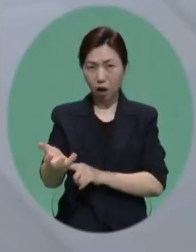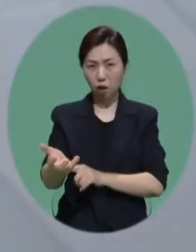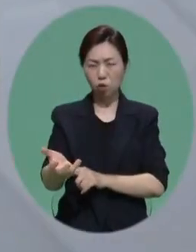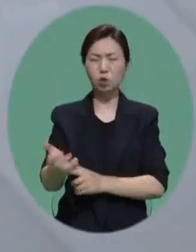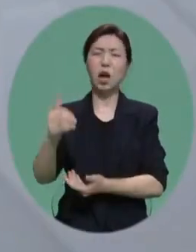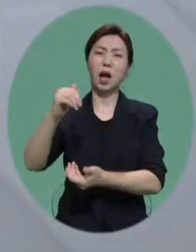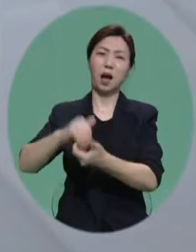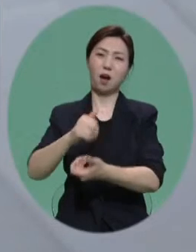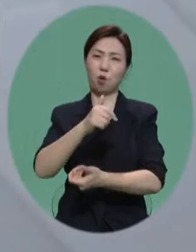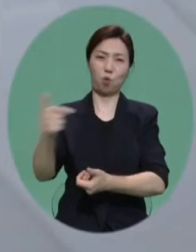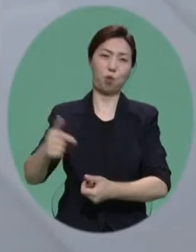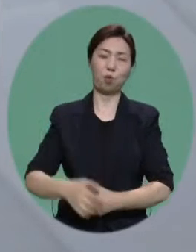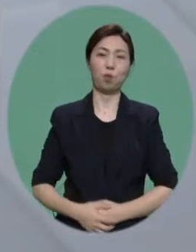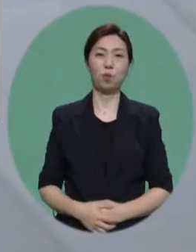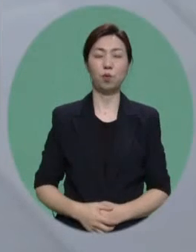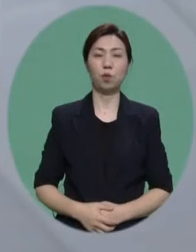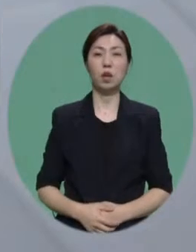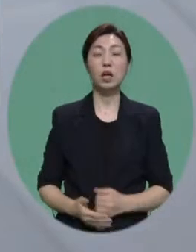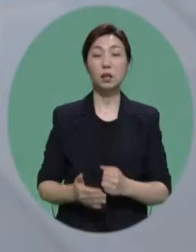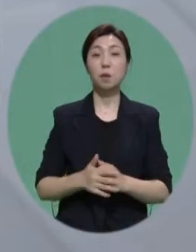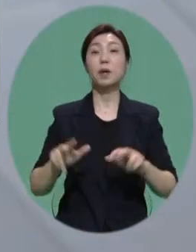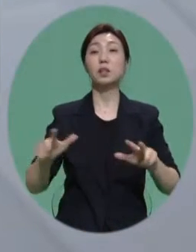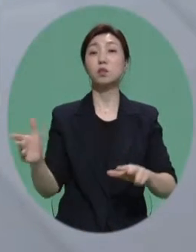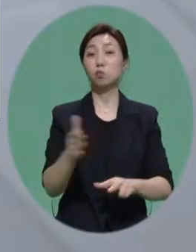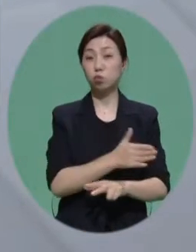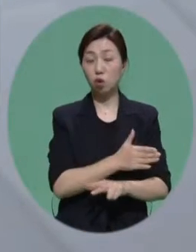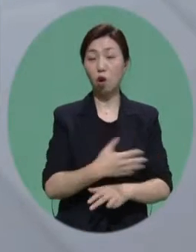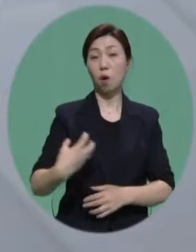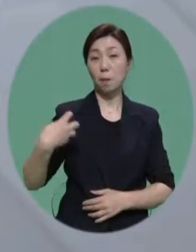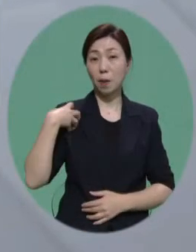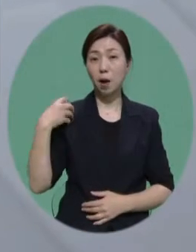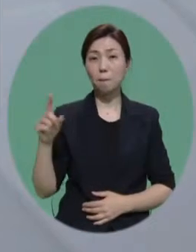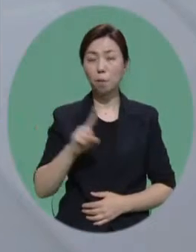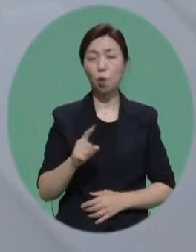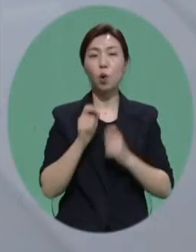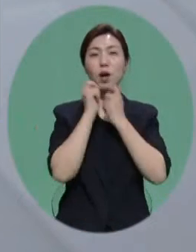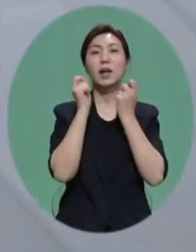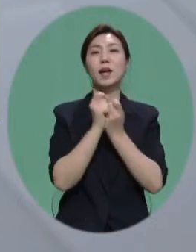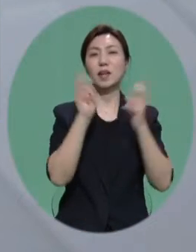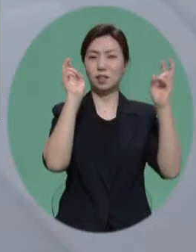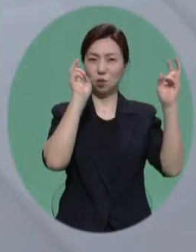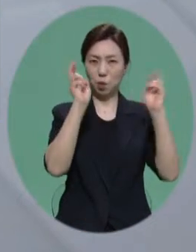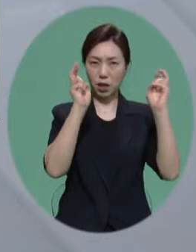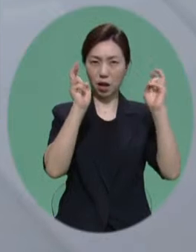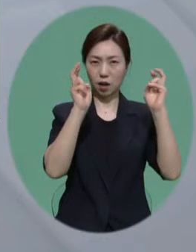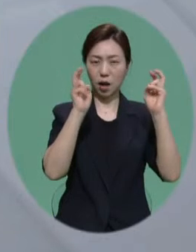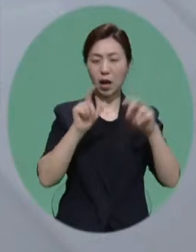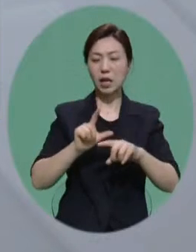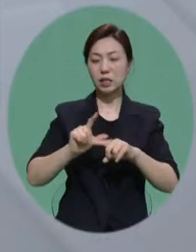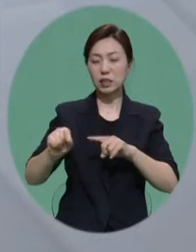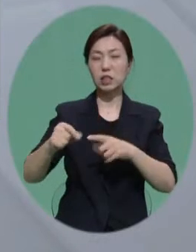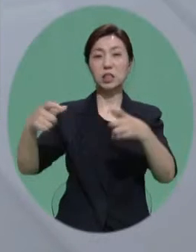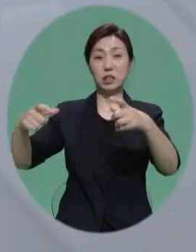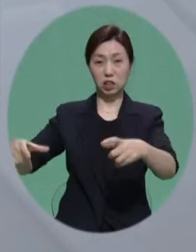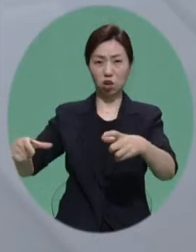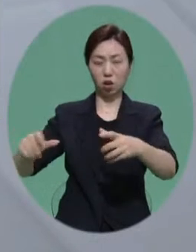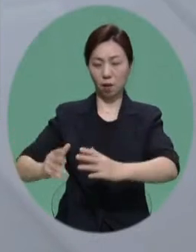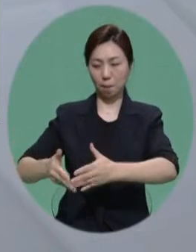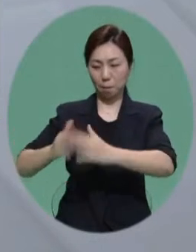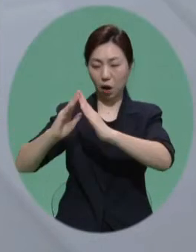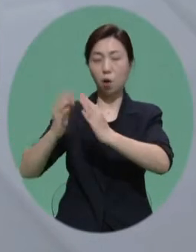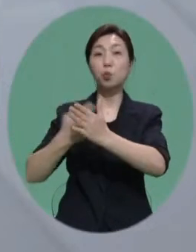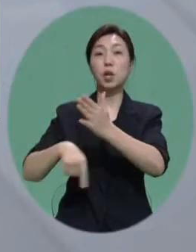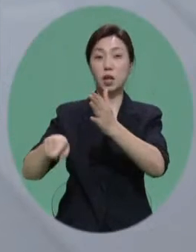않습니까 그래서 이제부터 해야 될 일이 민간기업 을 유치할 수 있도록 그 지자체가